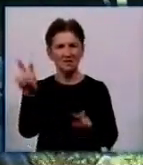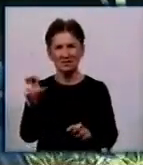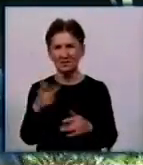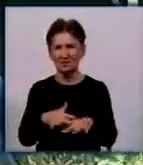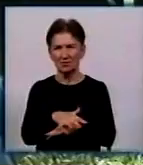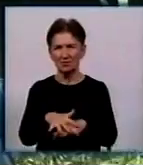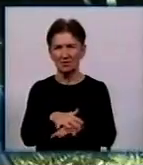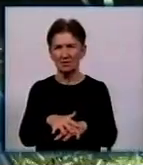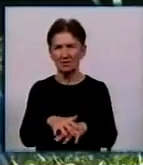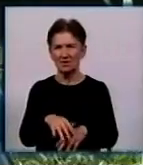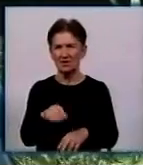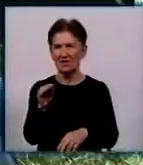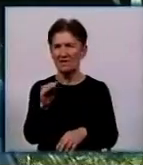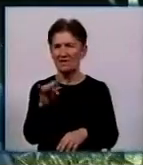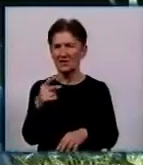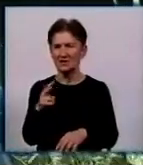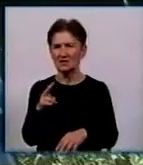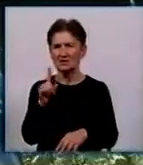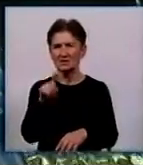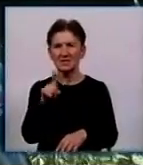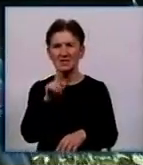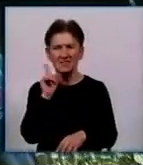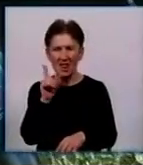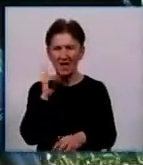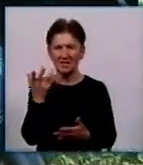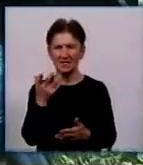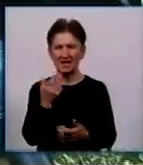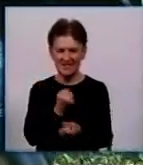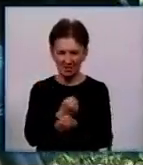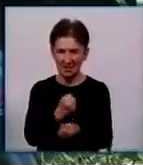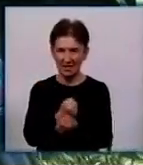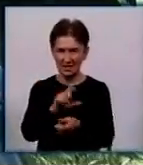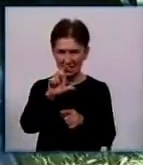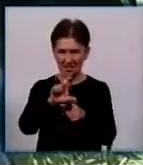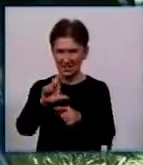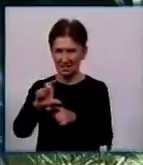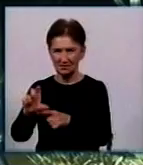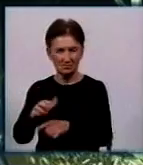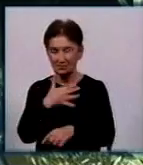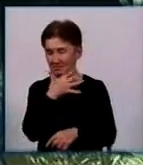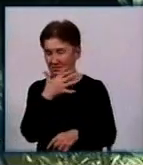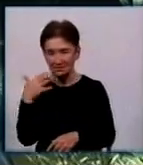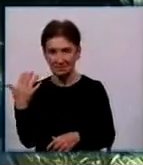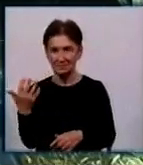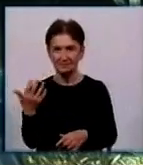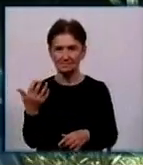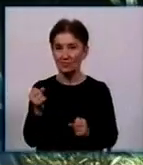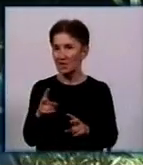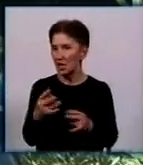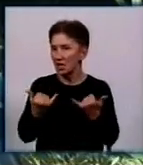казати, фанфуріків, з-під зеленки, з-під спірта, дуже багато скляного посуду, дуже багато, як не